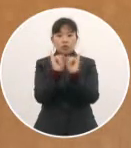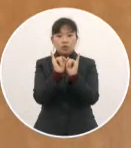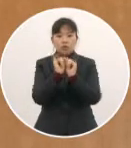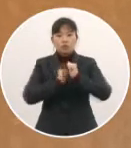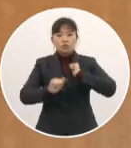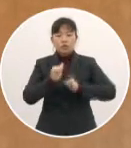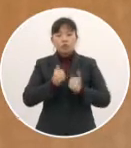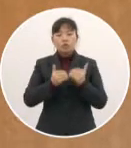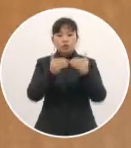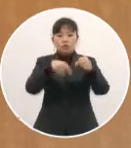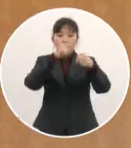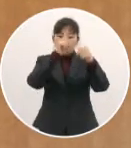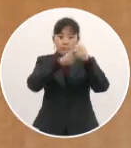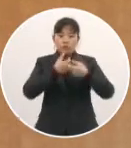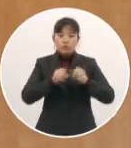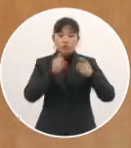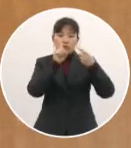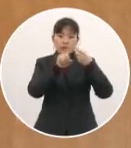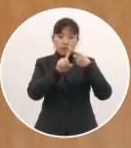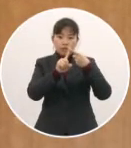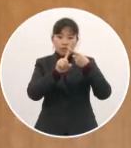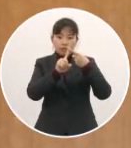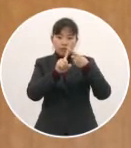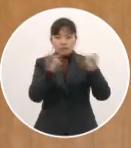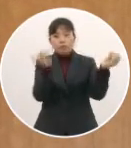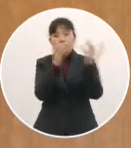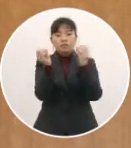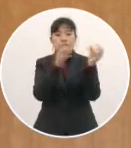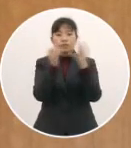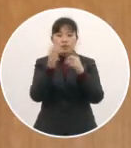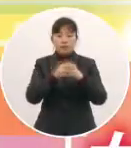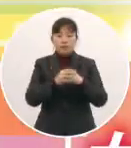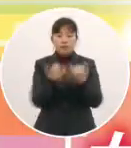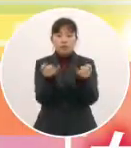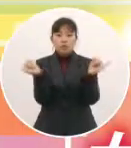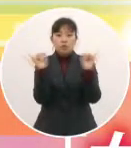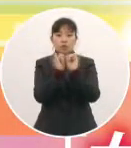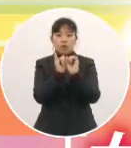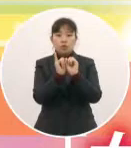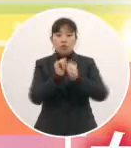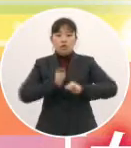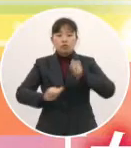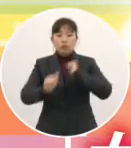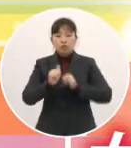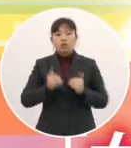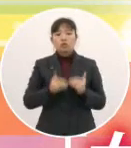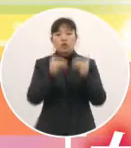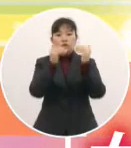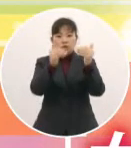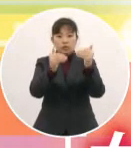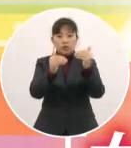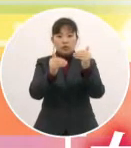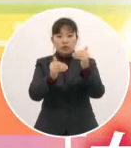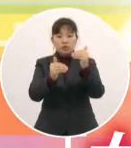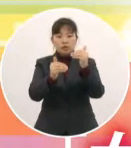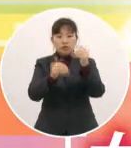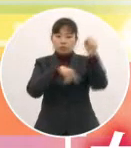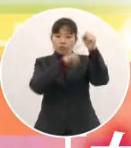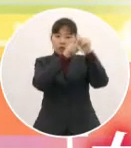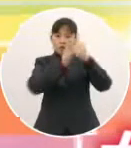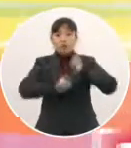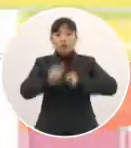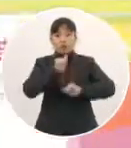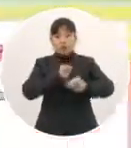を進めるための具体的な取り組みを議論したり、女性の活躍促進に向けて取り組んでいく企業など